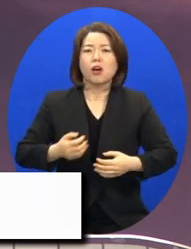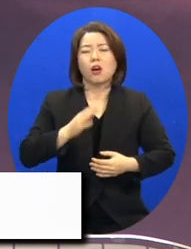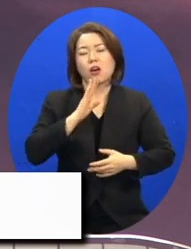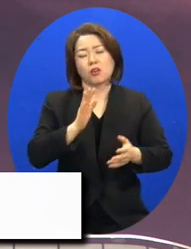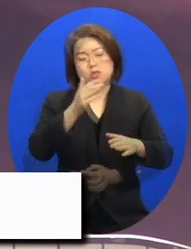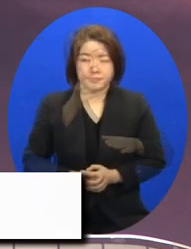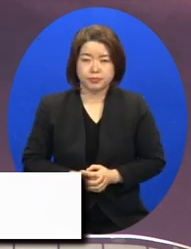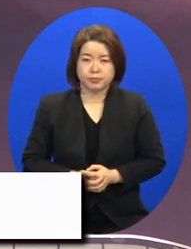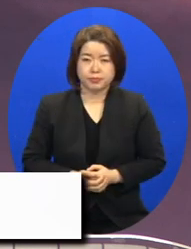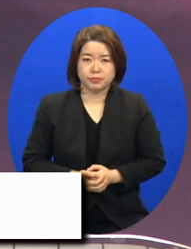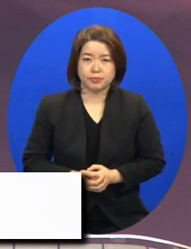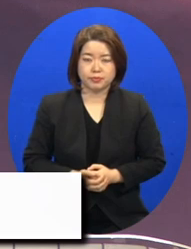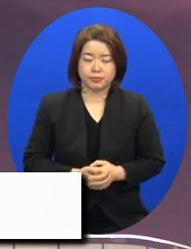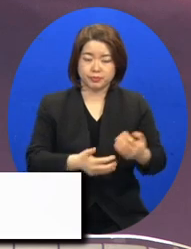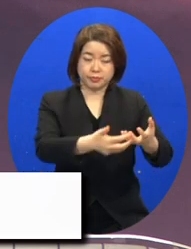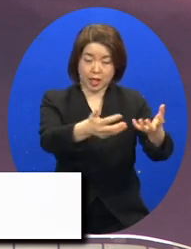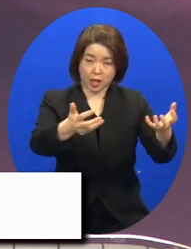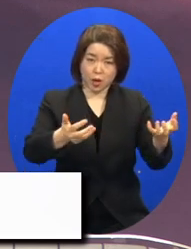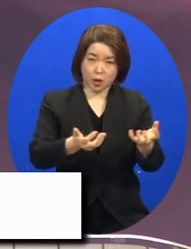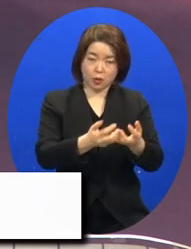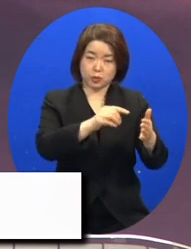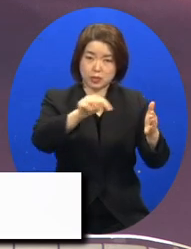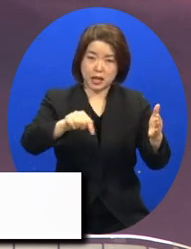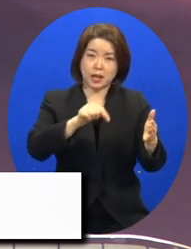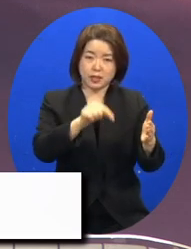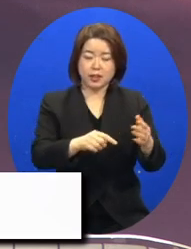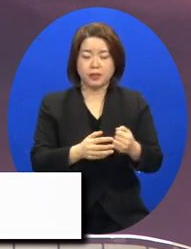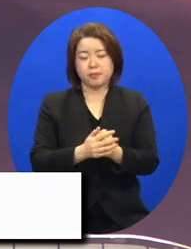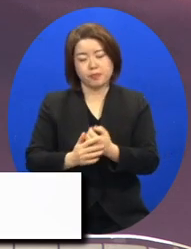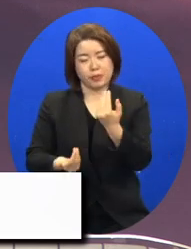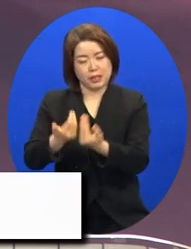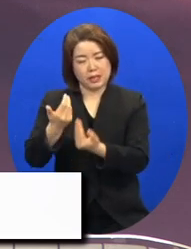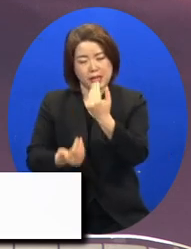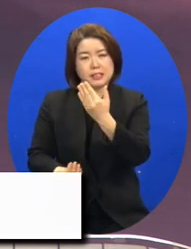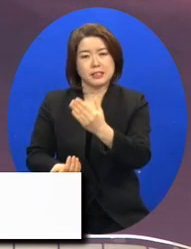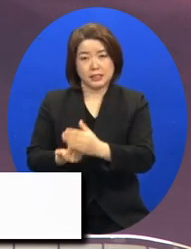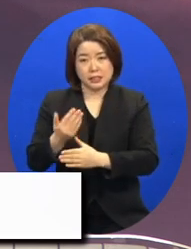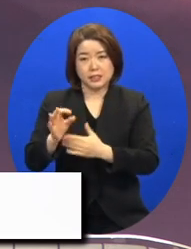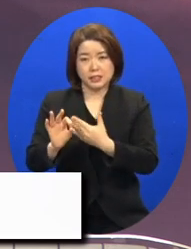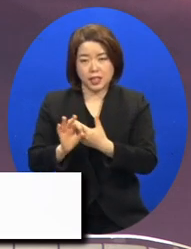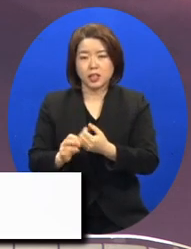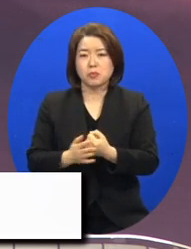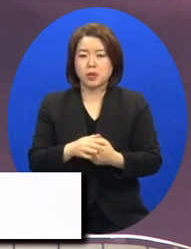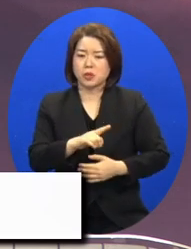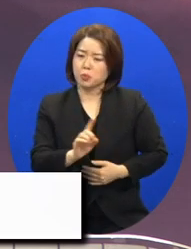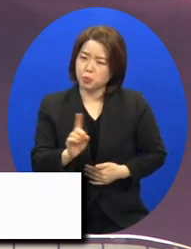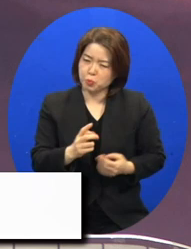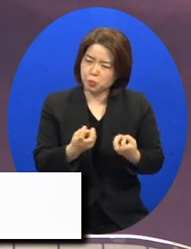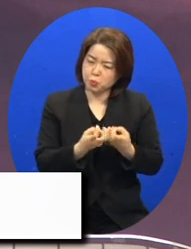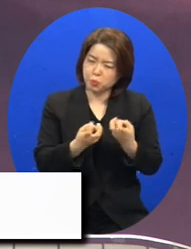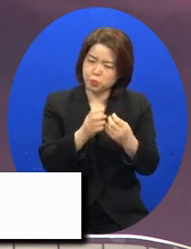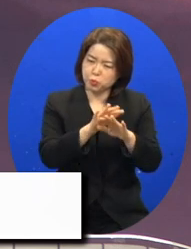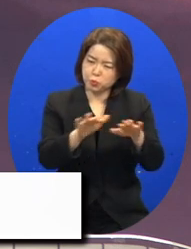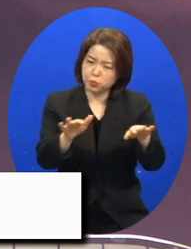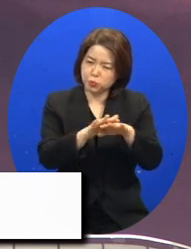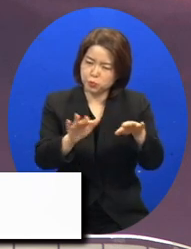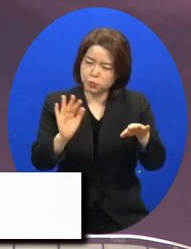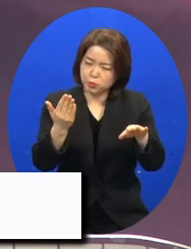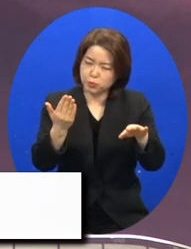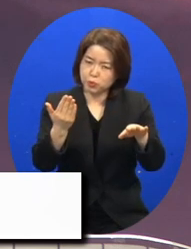거예요 공동체 안에 이런 갈등이 생기면 그 뭐 이거 어떻게 풀어야 되지요